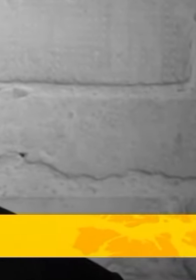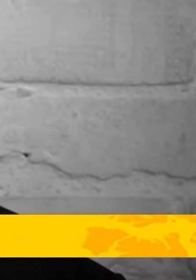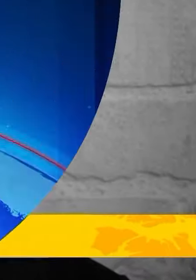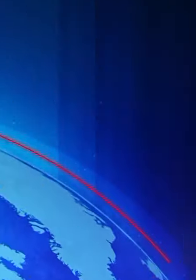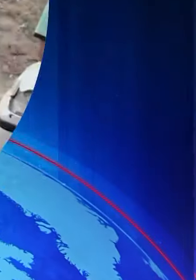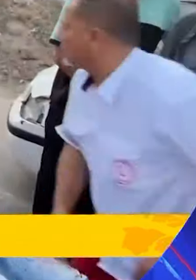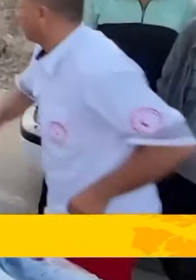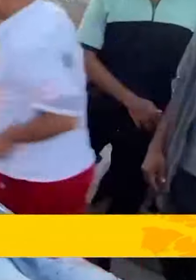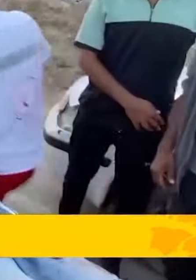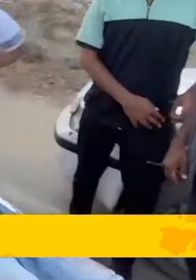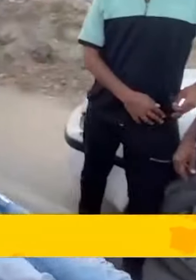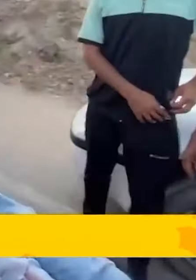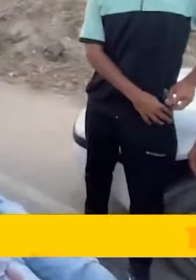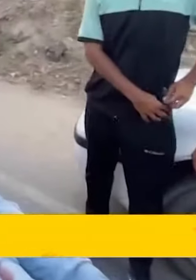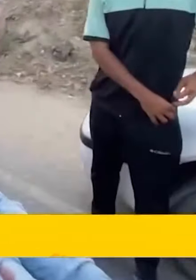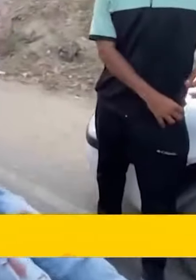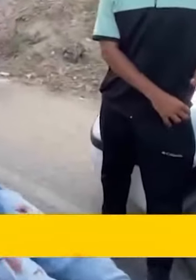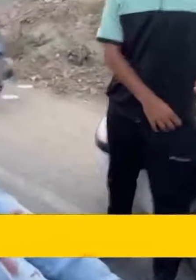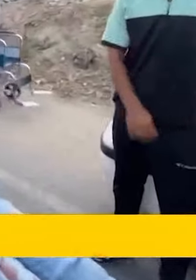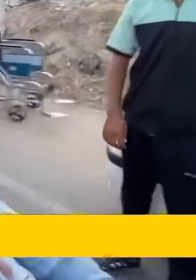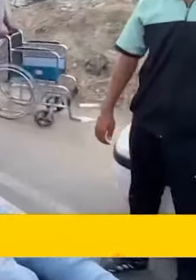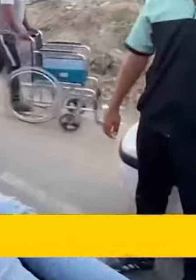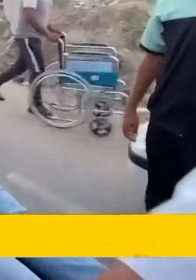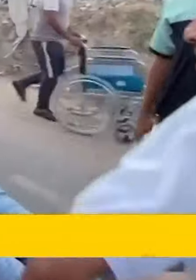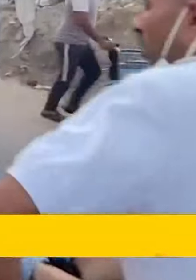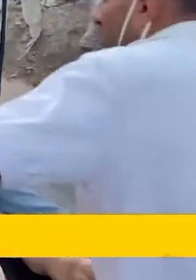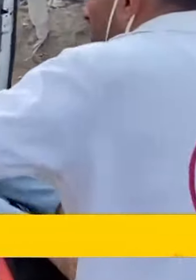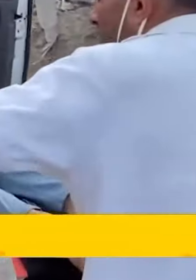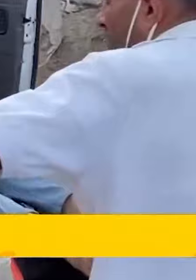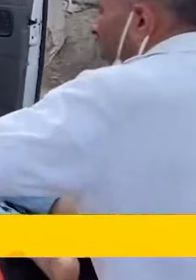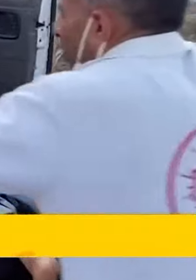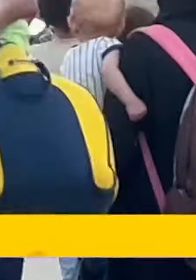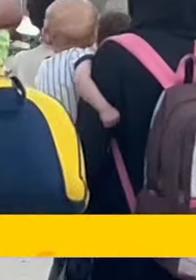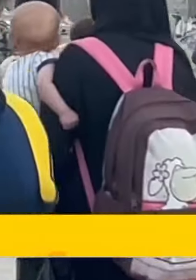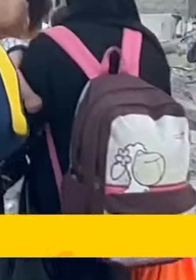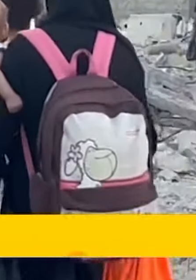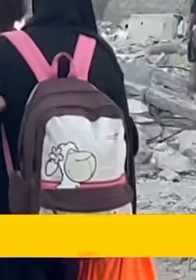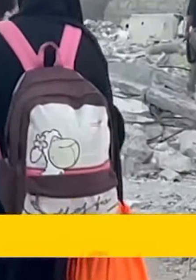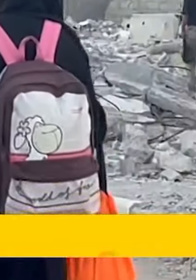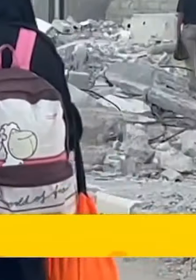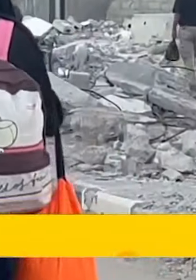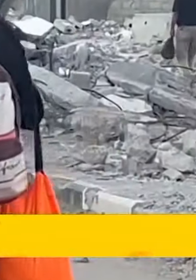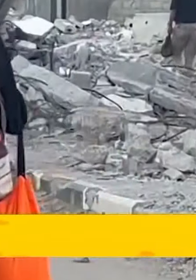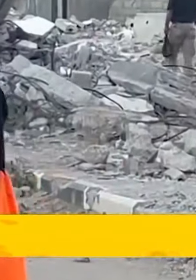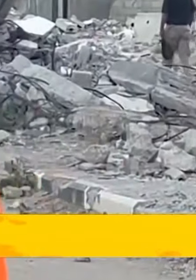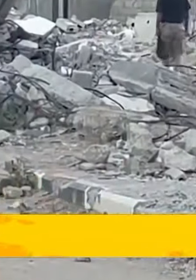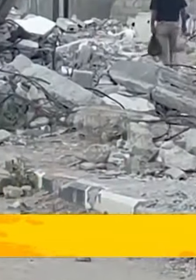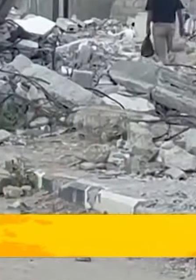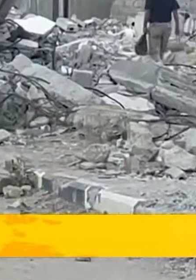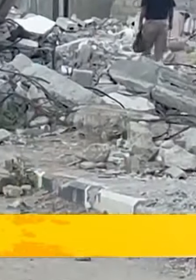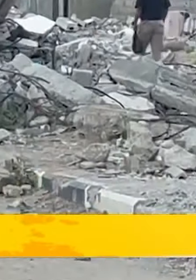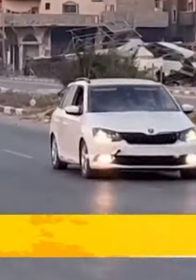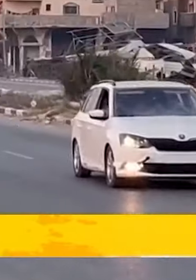Burine. Izraelske snage nastavljaju sa svojom ofanzivom u centralnoj Gazi. Najmanje 75 ubijenih